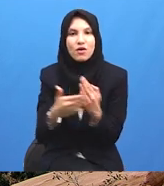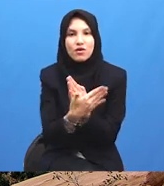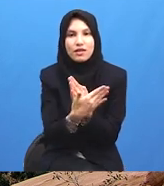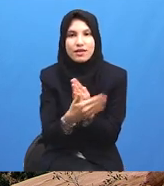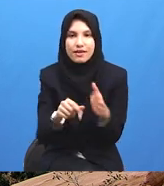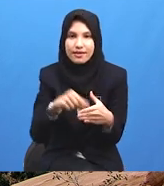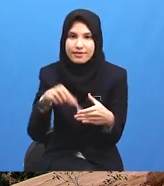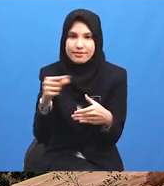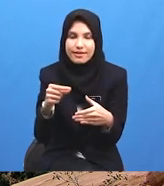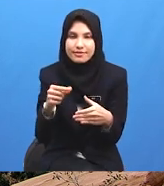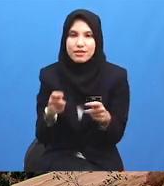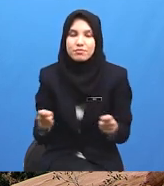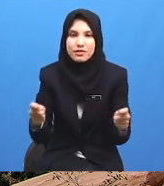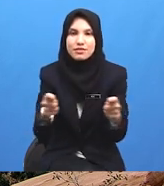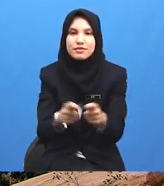seperti oksigen.